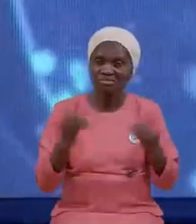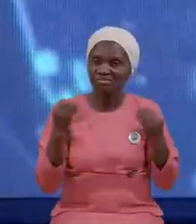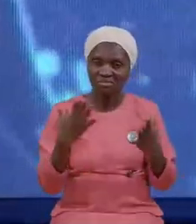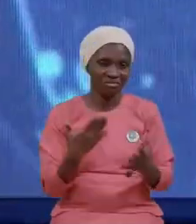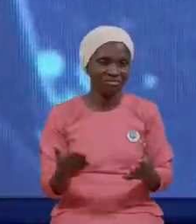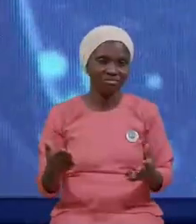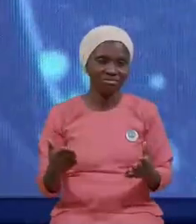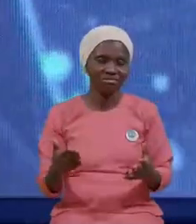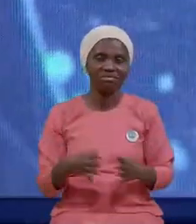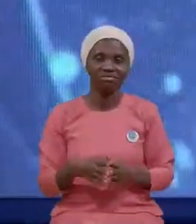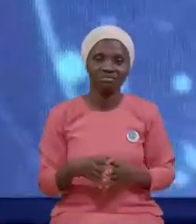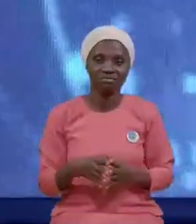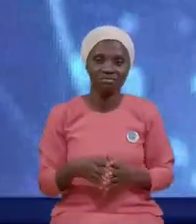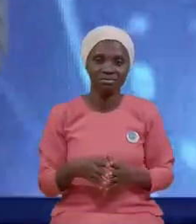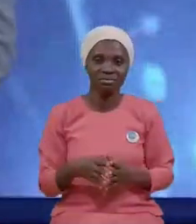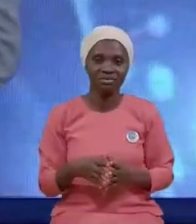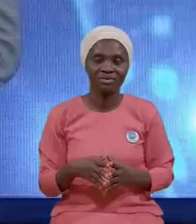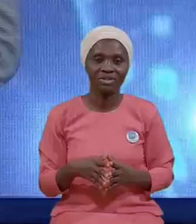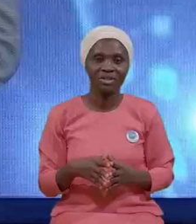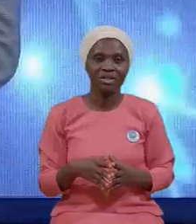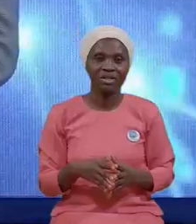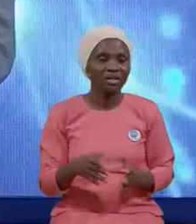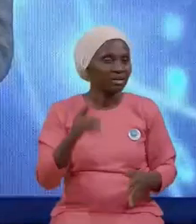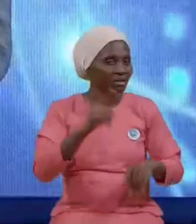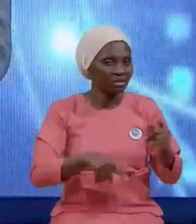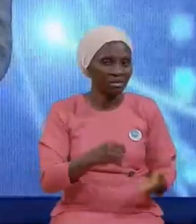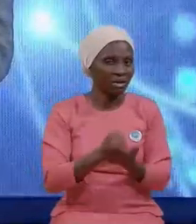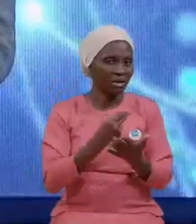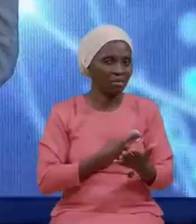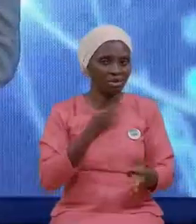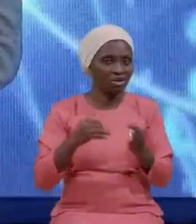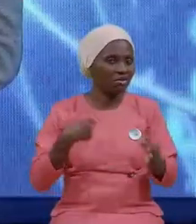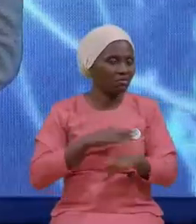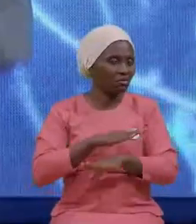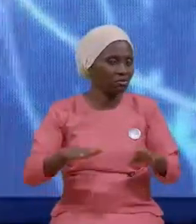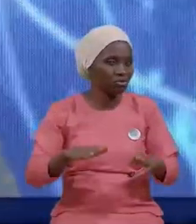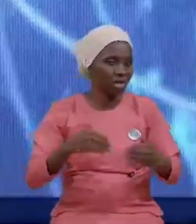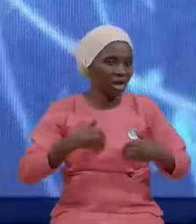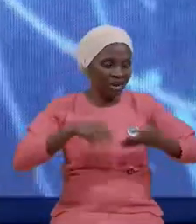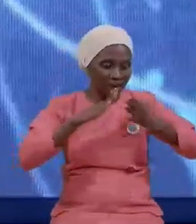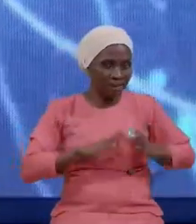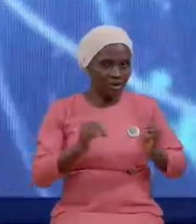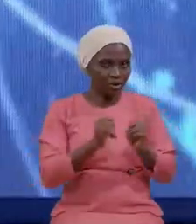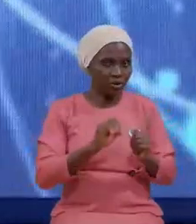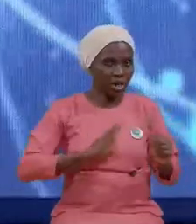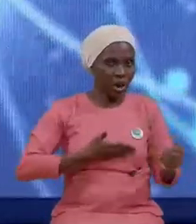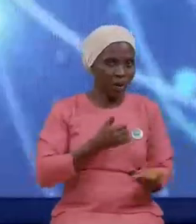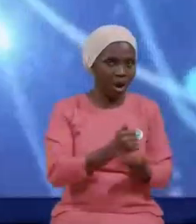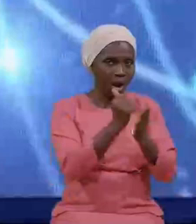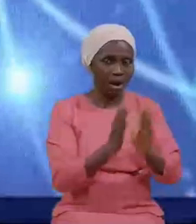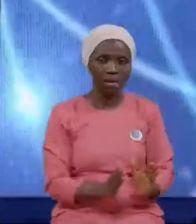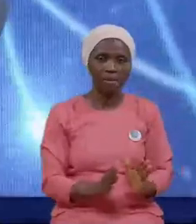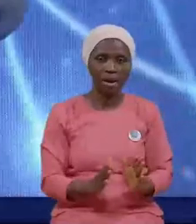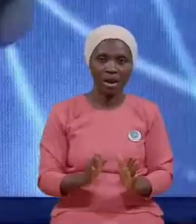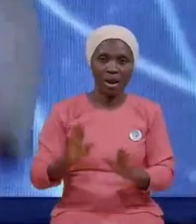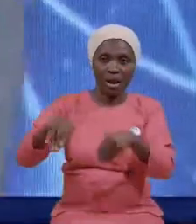Ceux qui doivent nous aider ne le feront pas si nous ne sommes pas en paix avec eux. Les pourvoyeurs